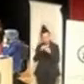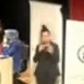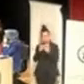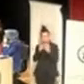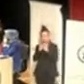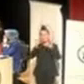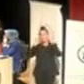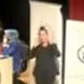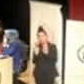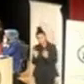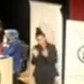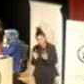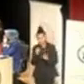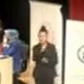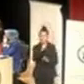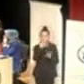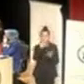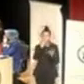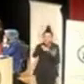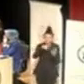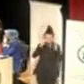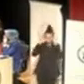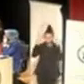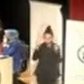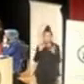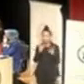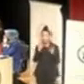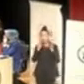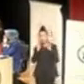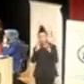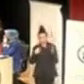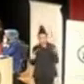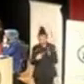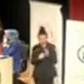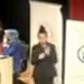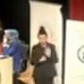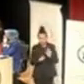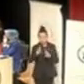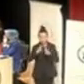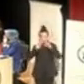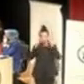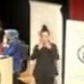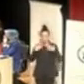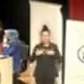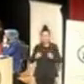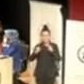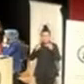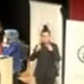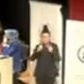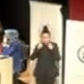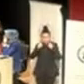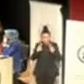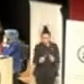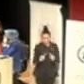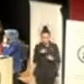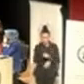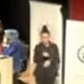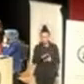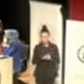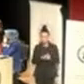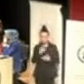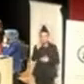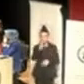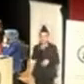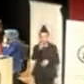çok önemli. Onlarda bir okuma kültürü oluşturmak da hedefimiz. Dünya Sağlık Örgütü verilerine göre 2020 yılında